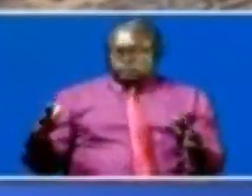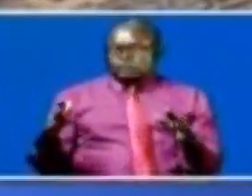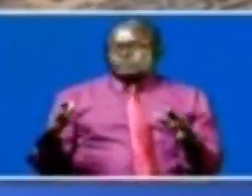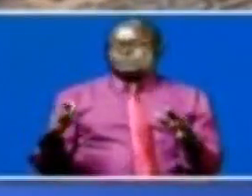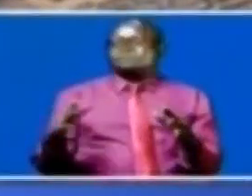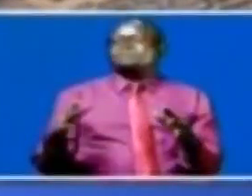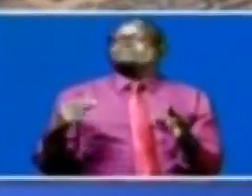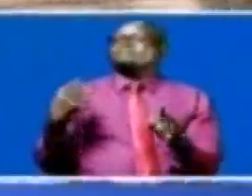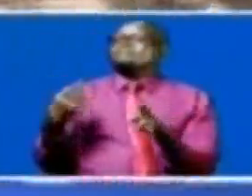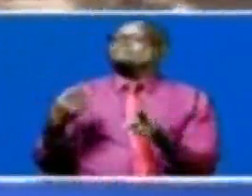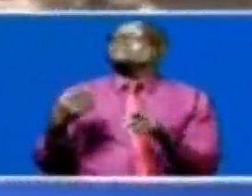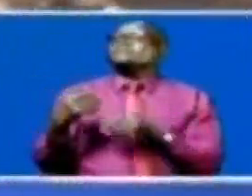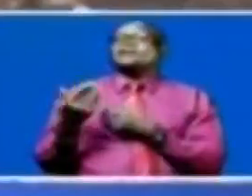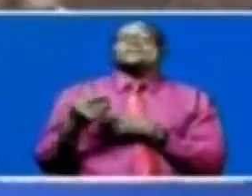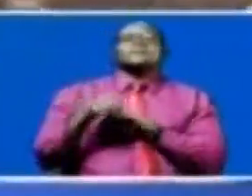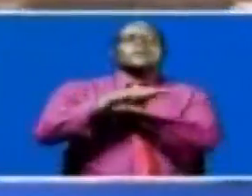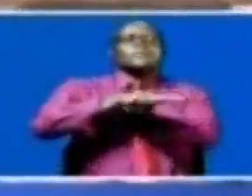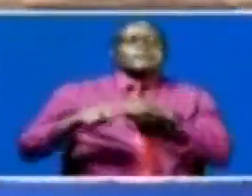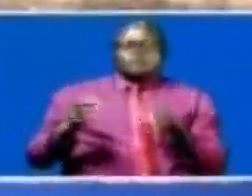granary, and made away with a water tank.